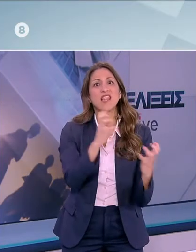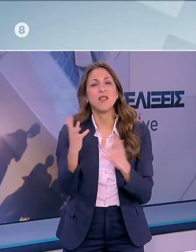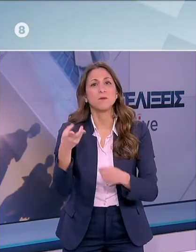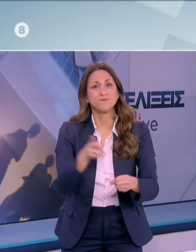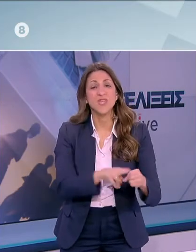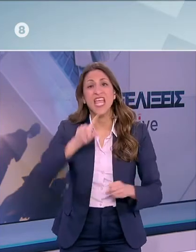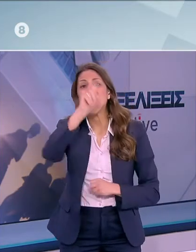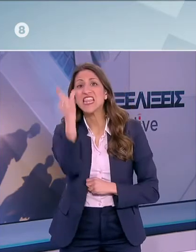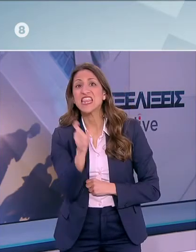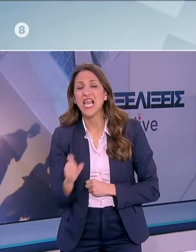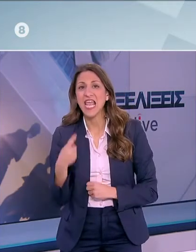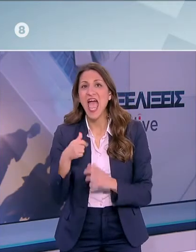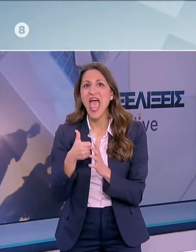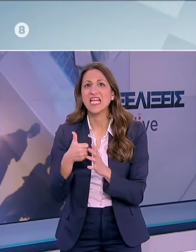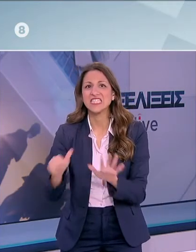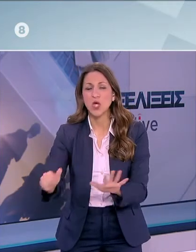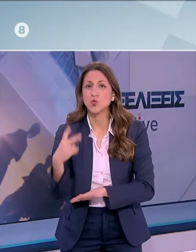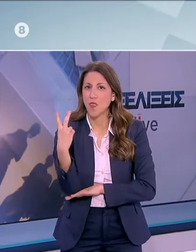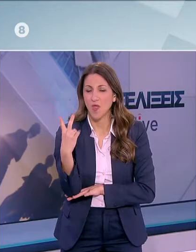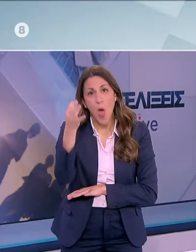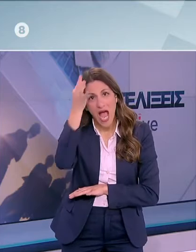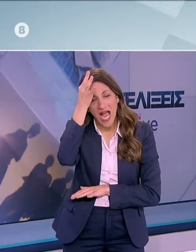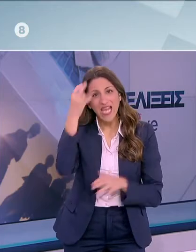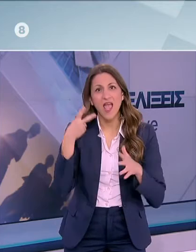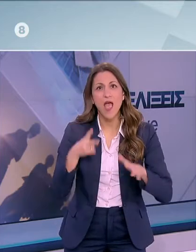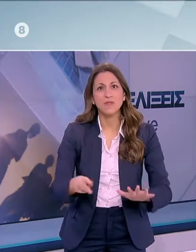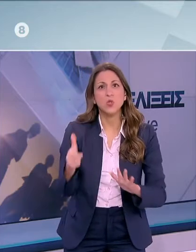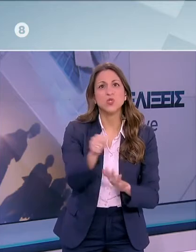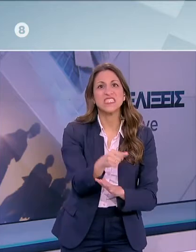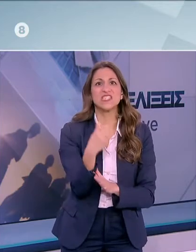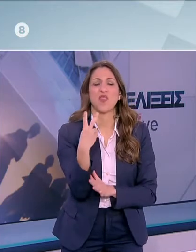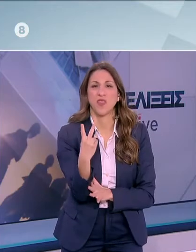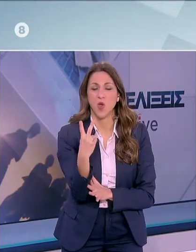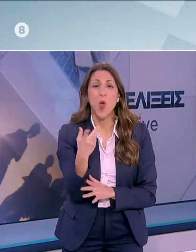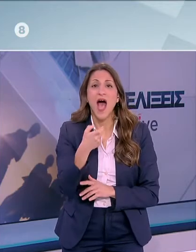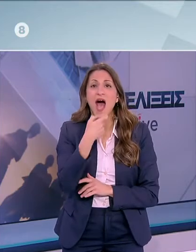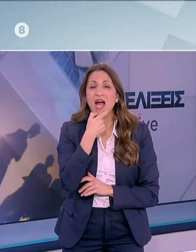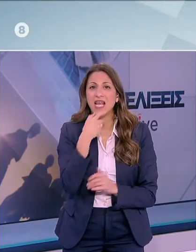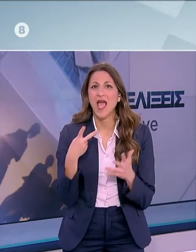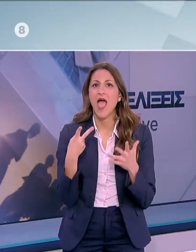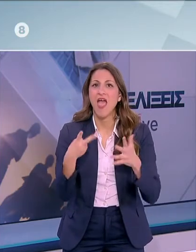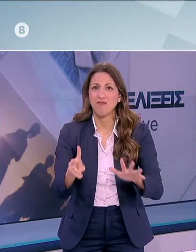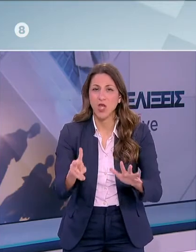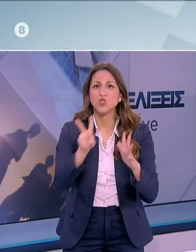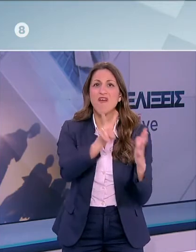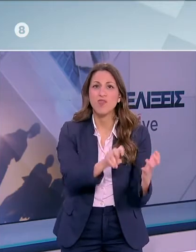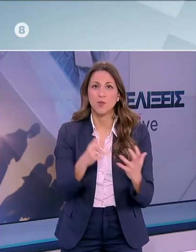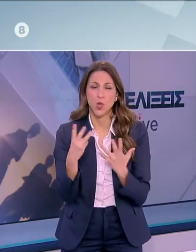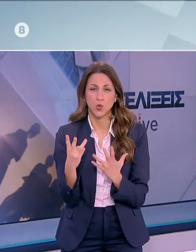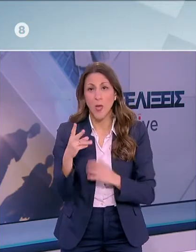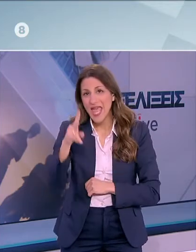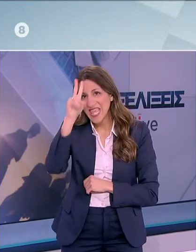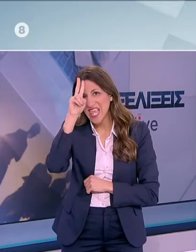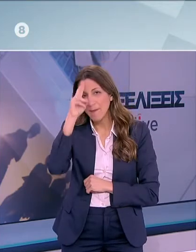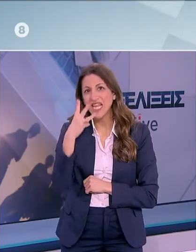η Ιταλία 602, η Γαλλία 762, το Ηνωμένο Βασίλειο 778 και η